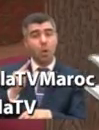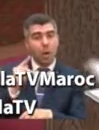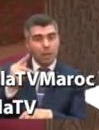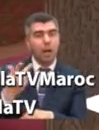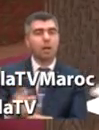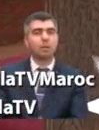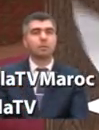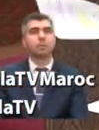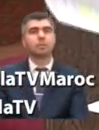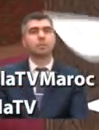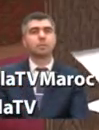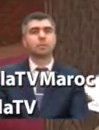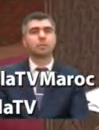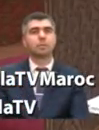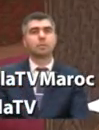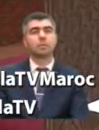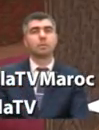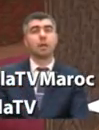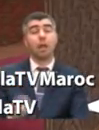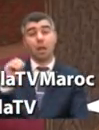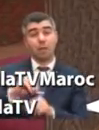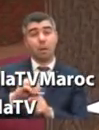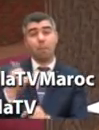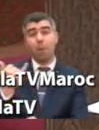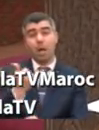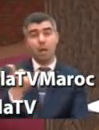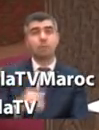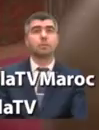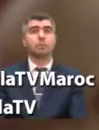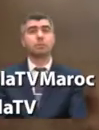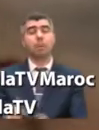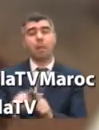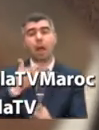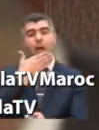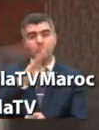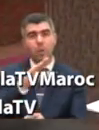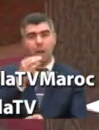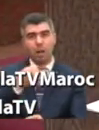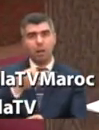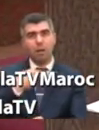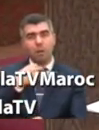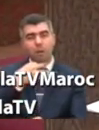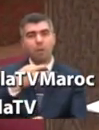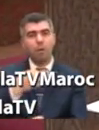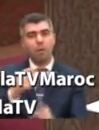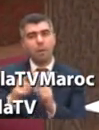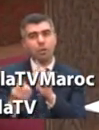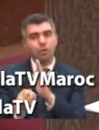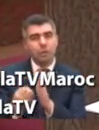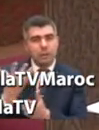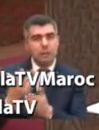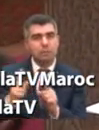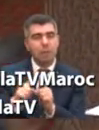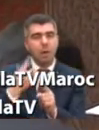يعني اللوكوس غادي يكون هكا. لابد منشي أنه الحمد لله كاينه واحد الدينامية اللي هي جديدة في الاستثمارات ديال